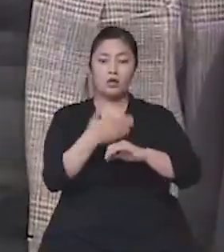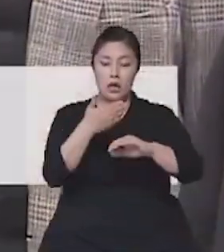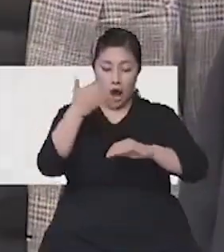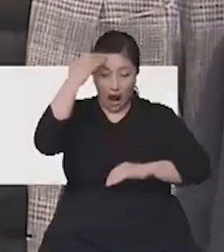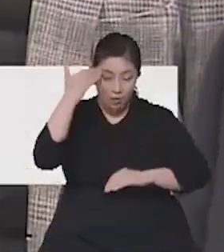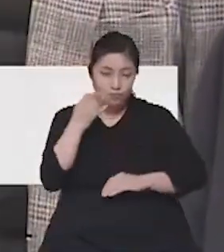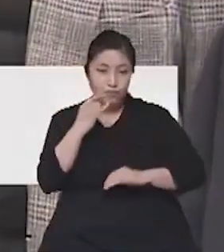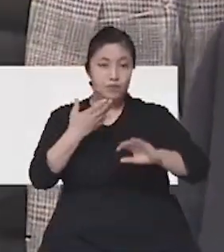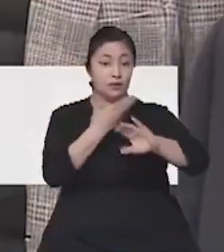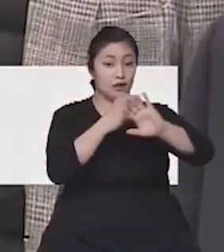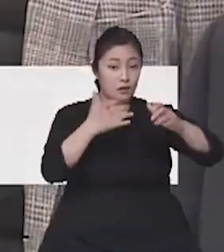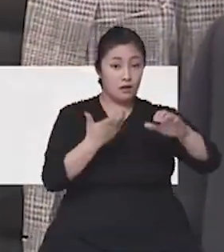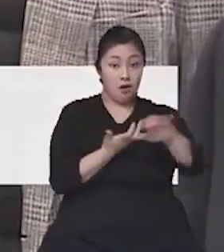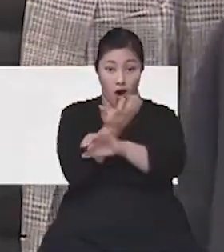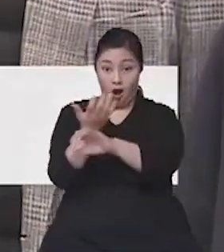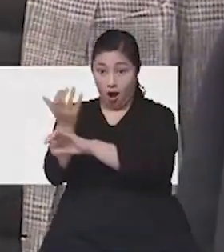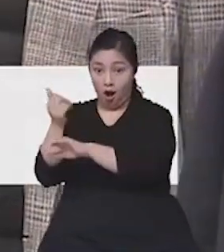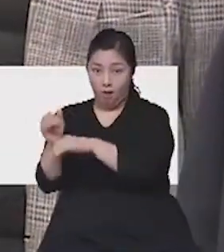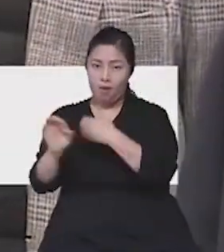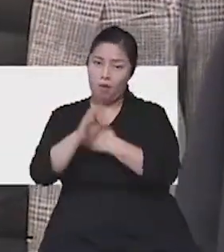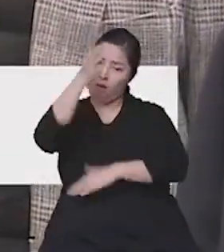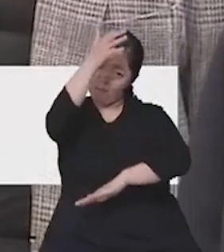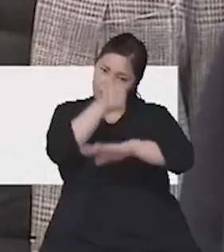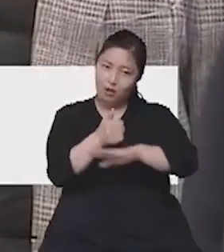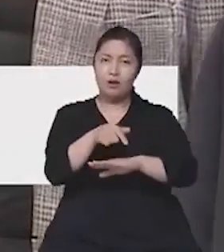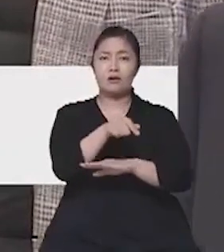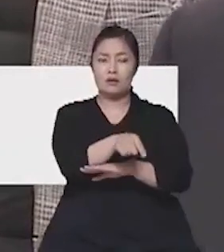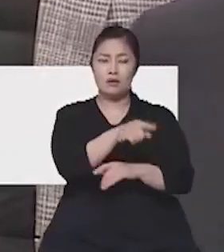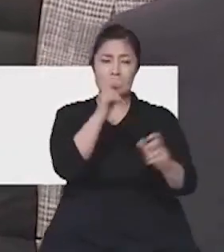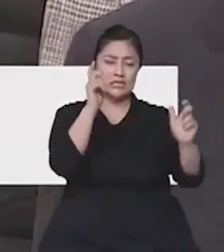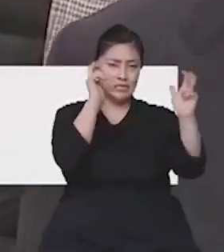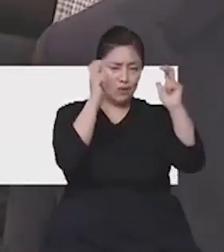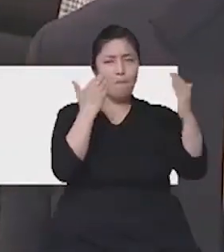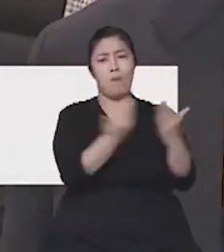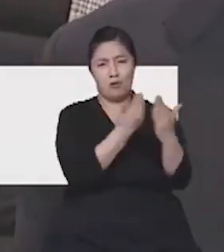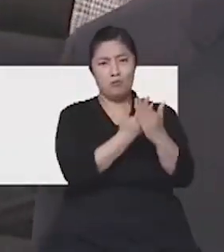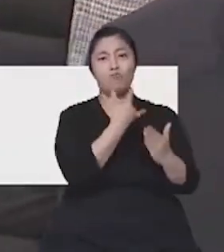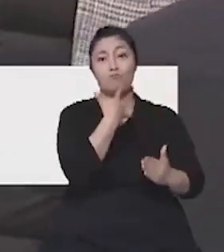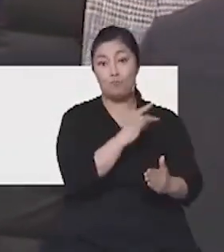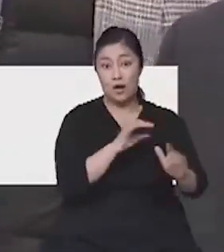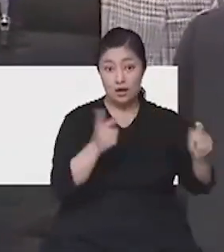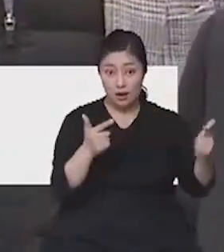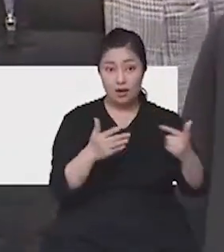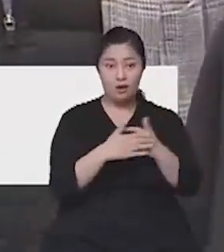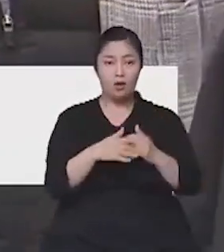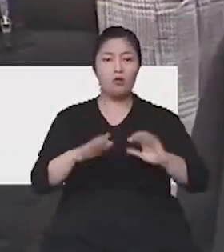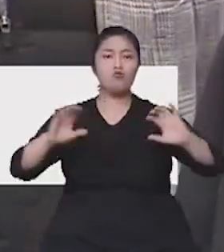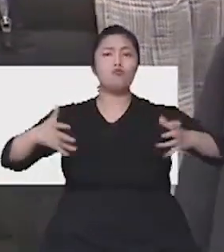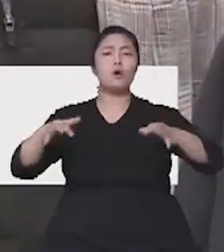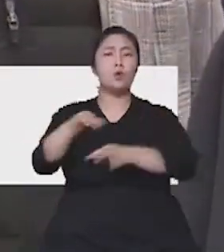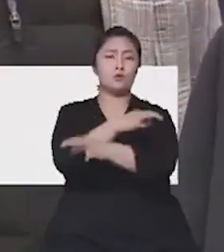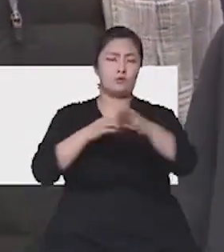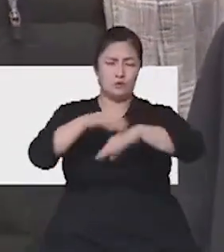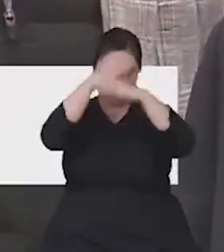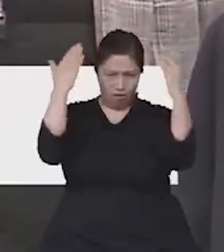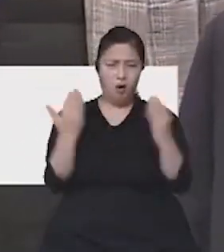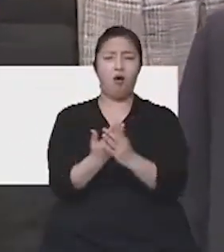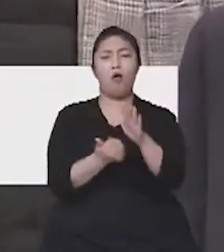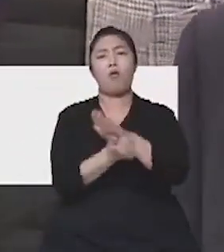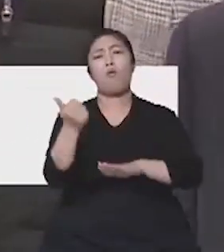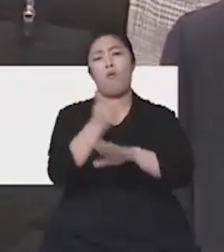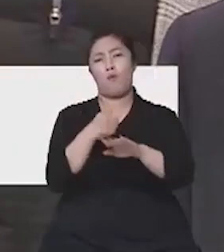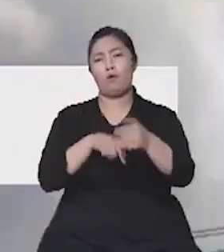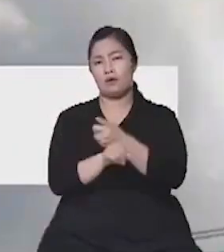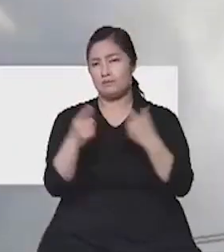해외도 그렇고 진출 많이 하시면 그게 결국은 뭐 기업도 잘 되는 거지 뭐 국가경제 전체적으로도